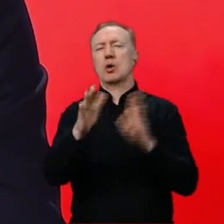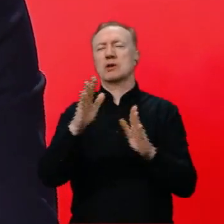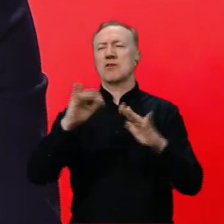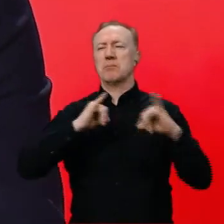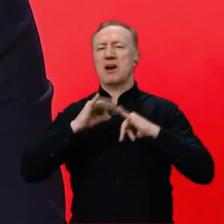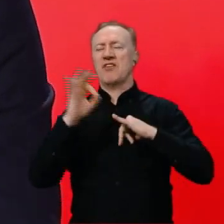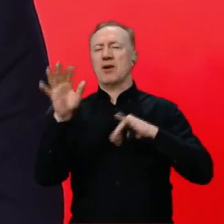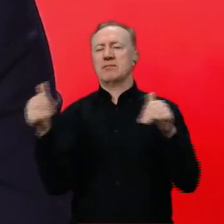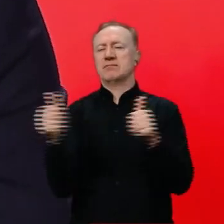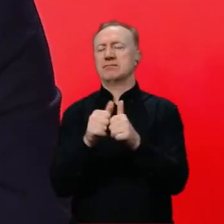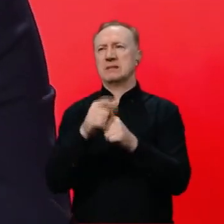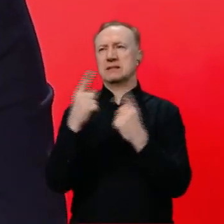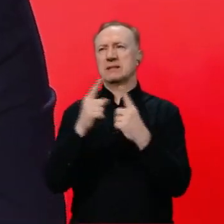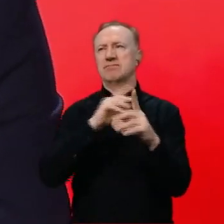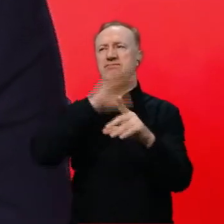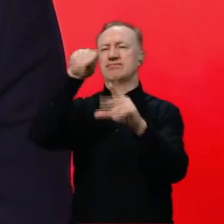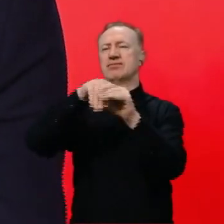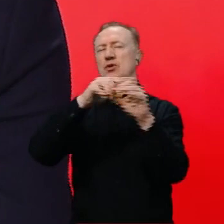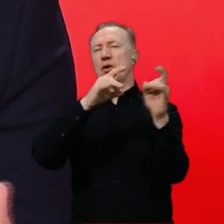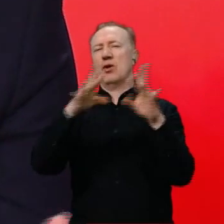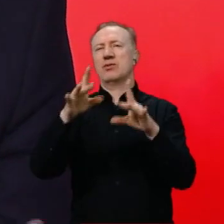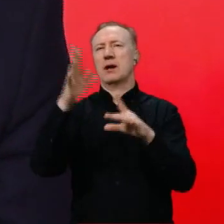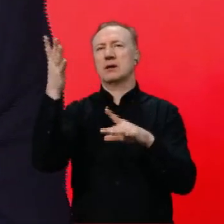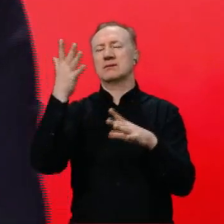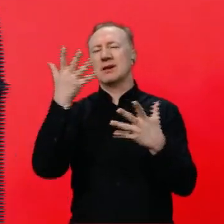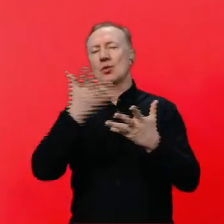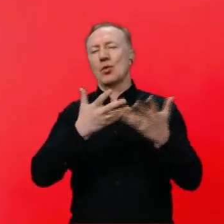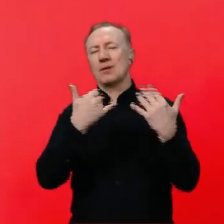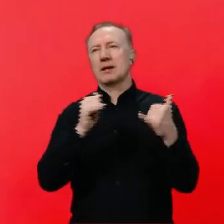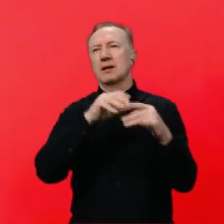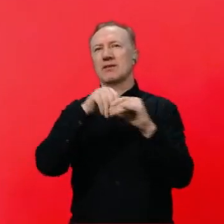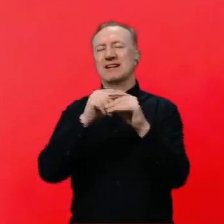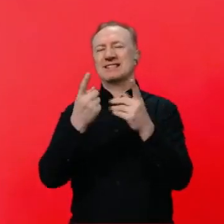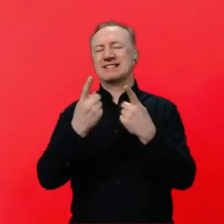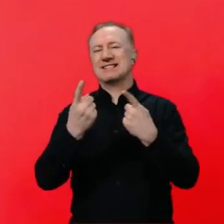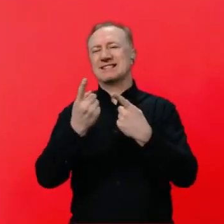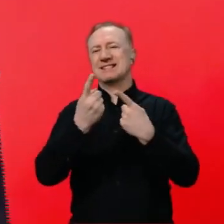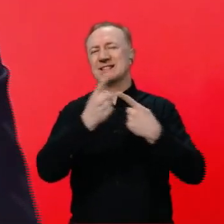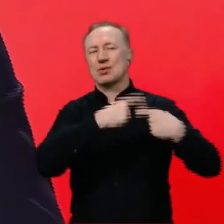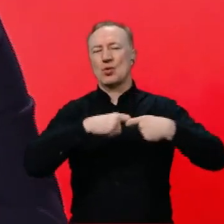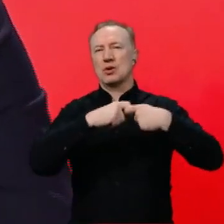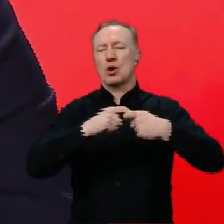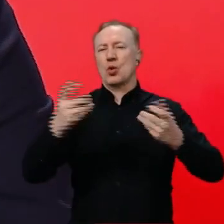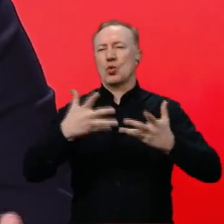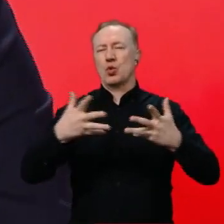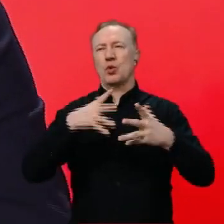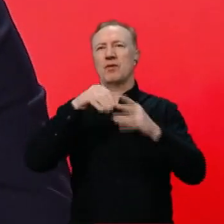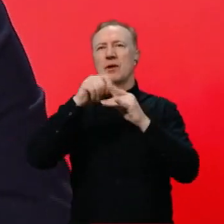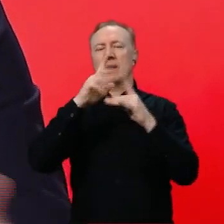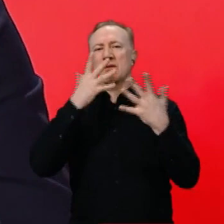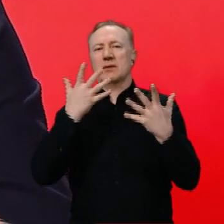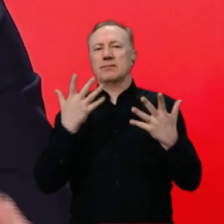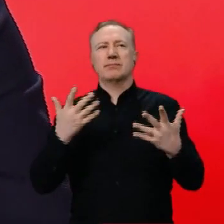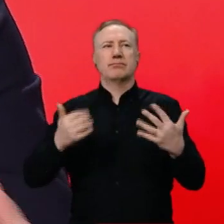ma sytuację, gdzie może po prostu od razu zmienić tak zwane barwy klubowe, od razu objąć zespół klubowy, nie tracąc